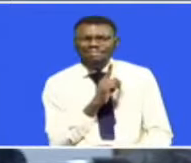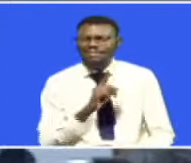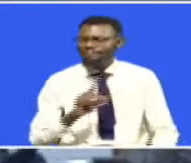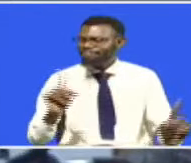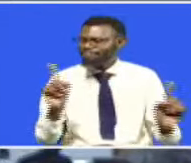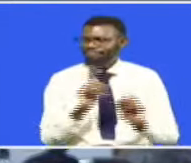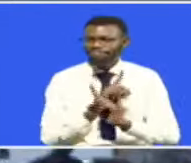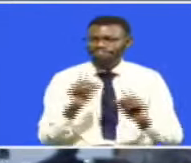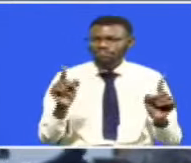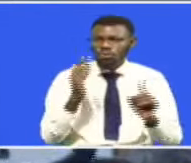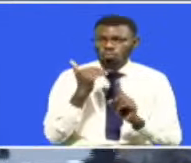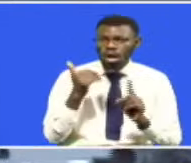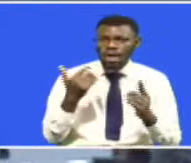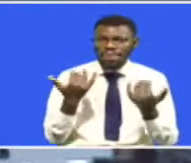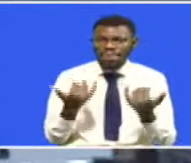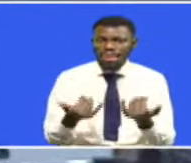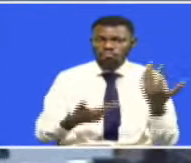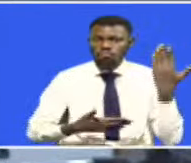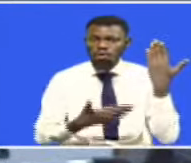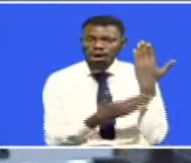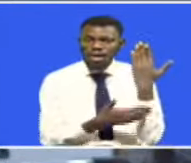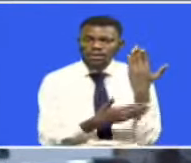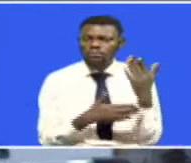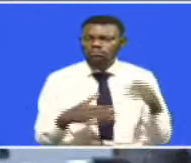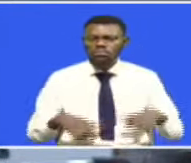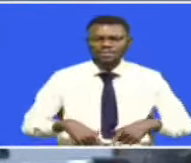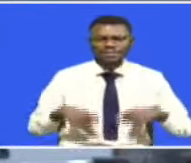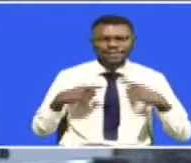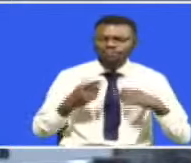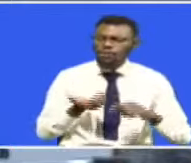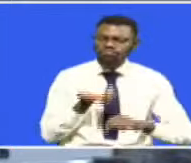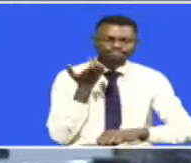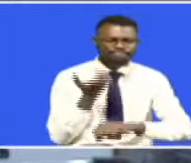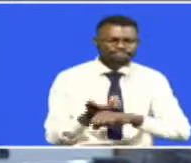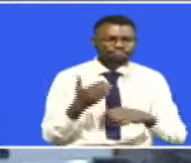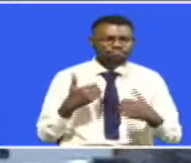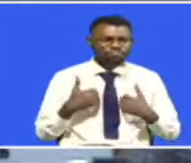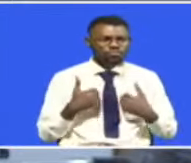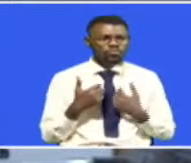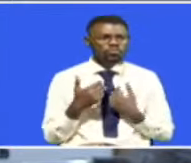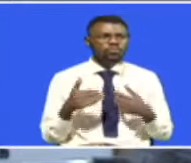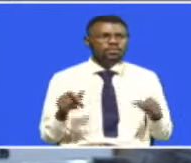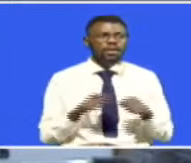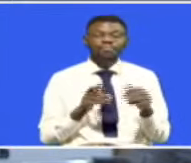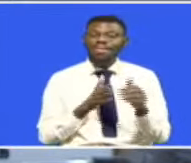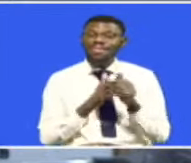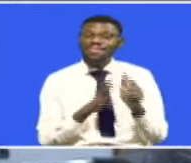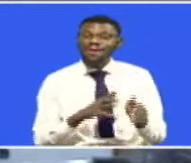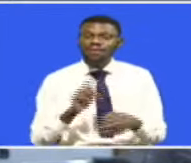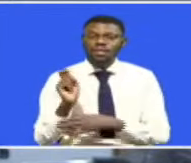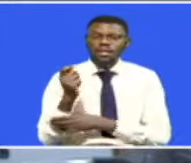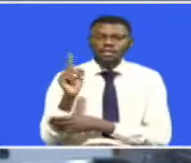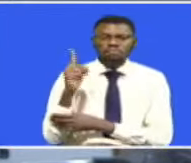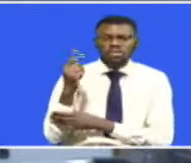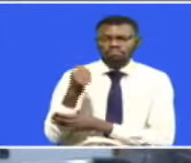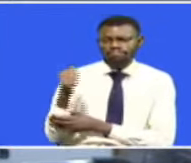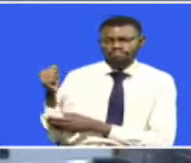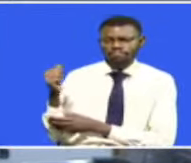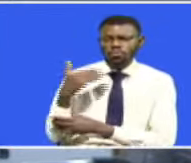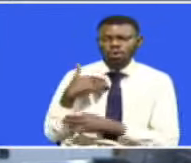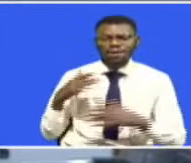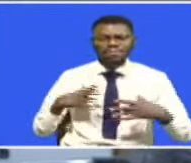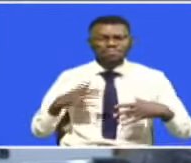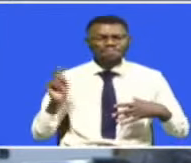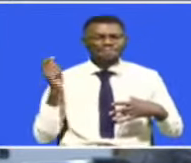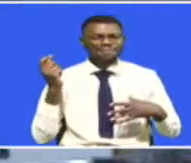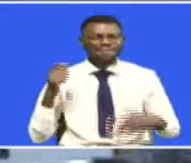taifa linapopambana na mfumuko wa bei na kupanda kwa gharama ya maisha. Haya yanajiri huku viongozi wa Kenya Kwanza wakiwataka Wakenya kuwa na